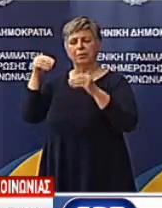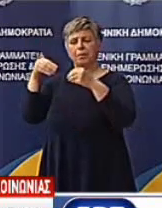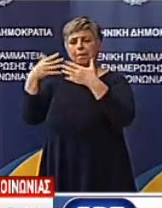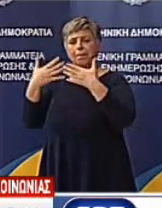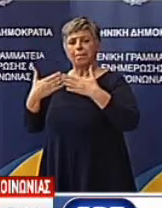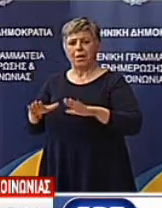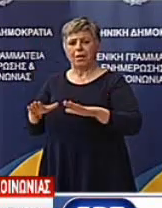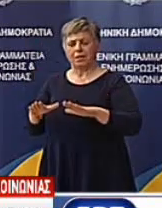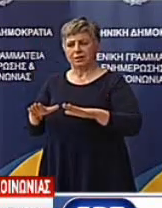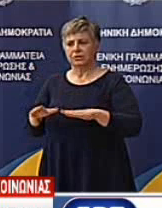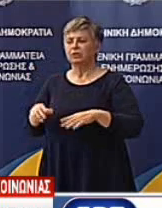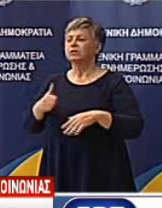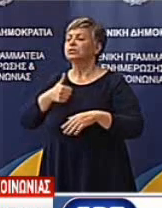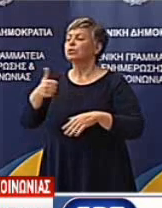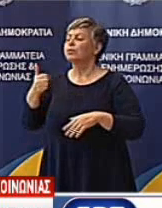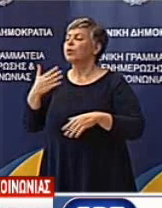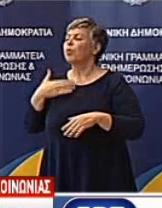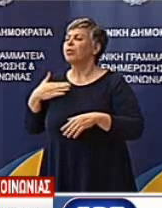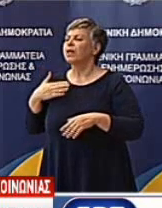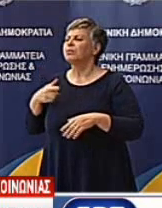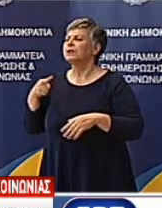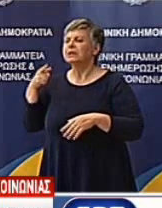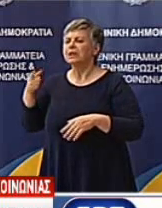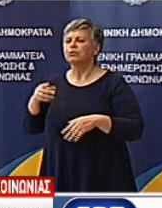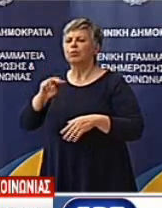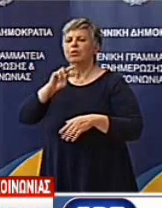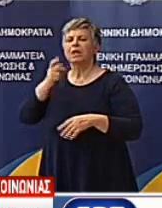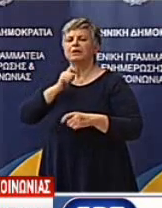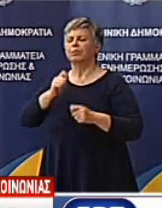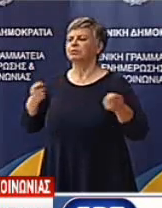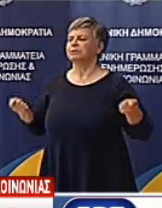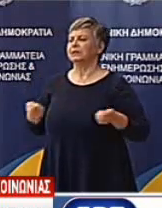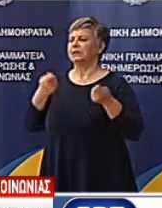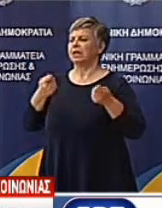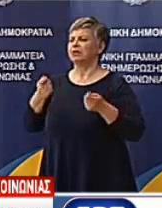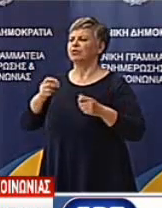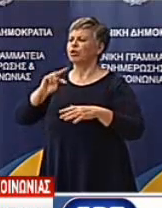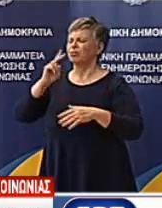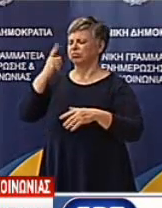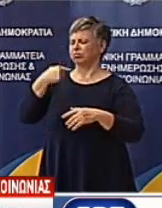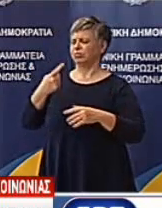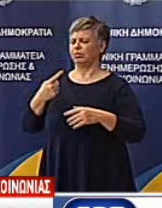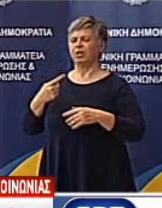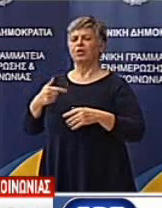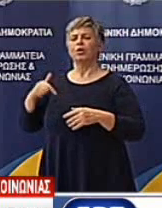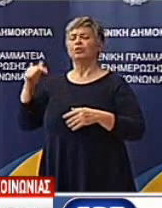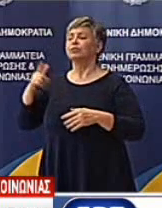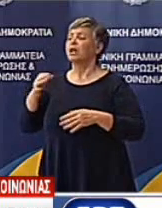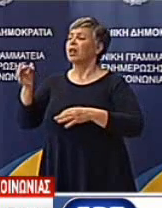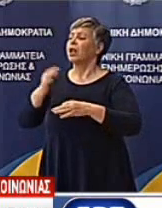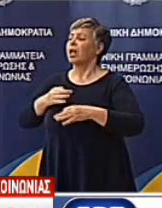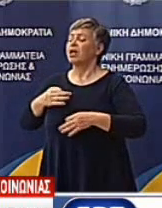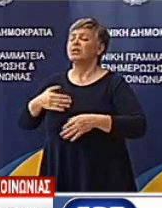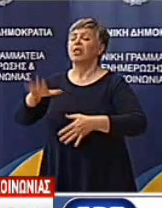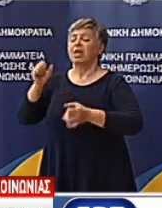καλό θα ήταν να αποφύγει η αντιπολίτευση την υποκριτική της τάση, ότι αυτά δεν τα στηρίζει και δεν τα υπηρετεί, διότι βεβαίως και